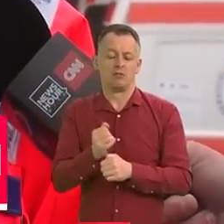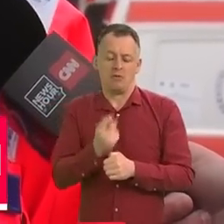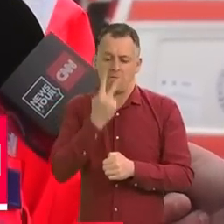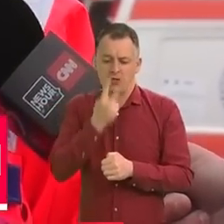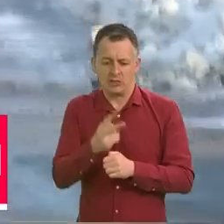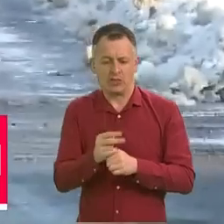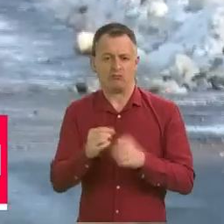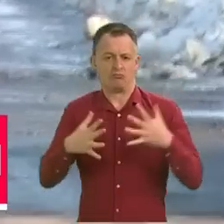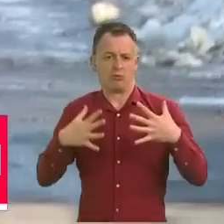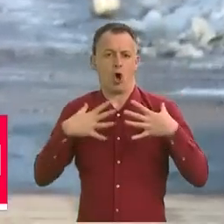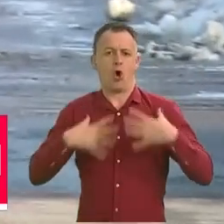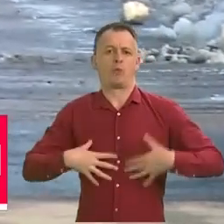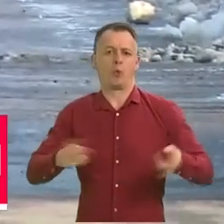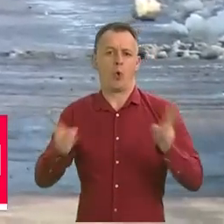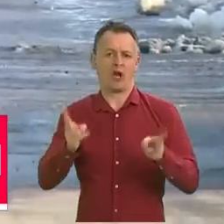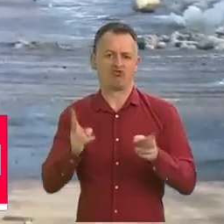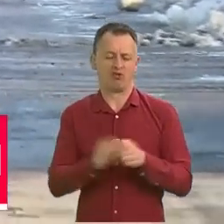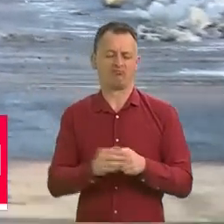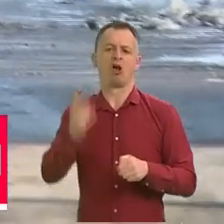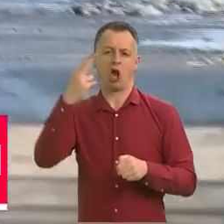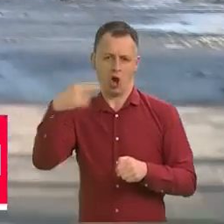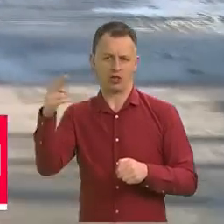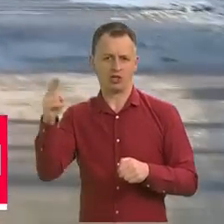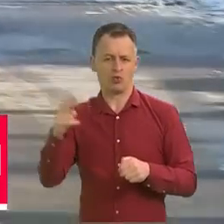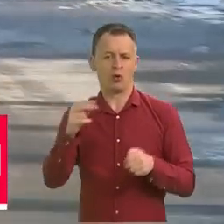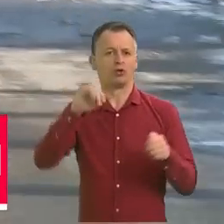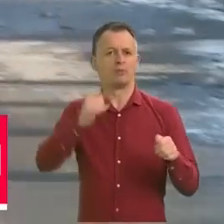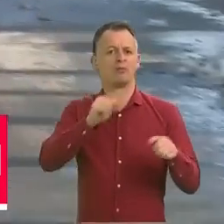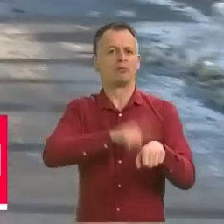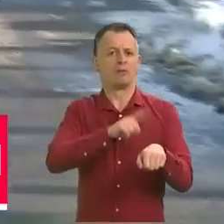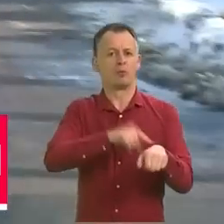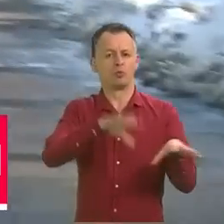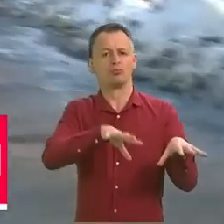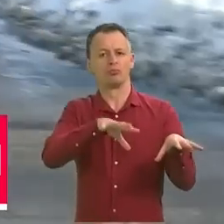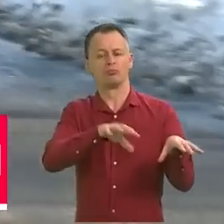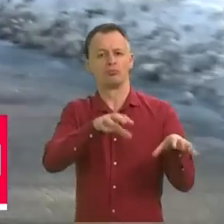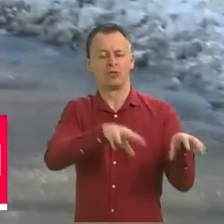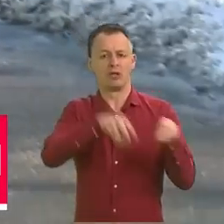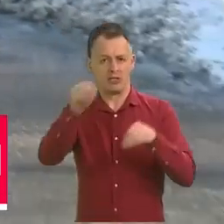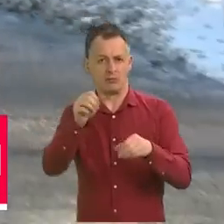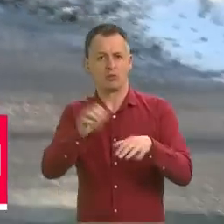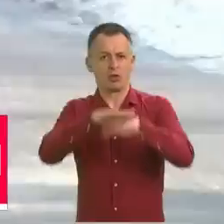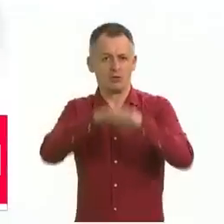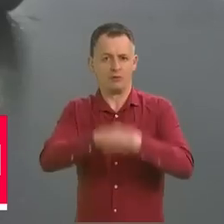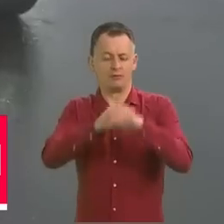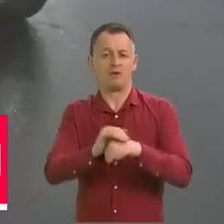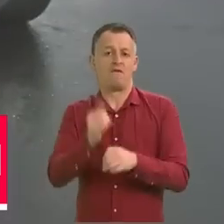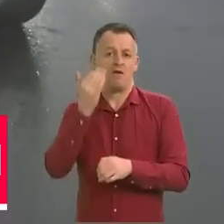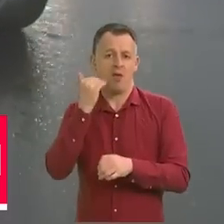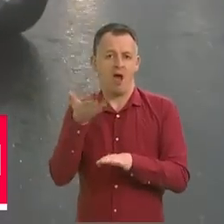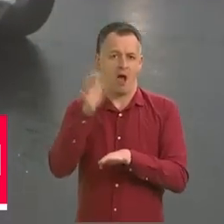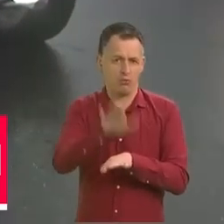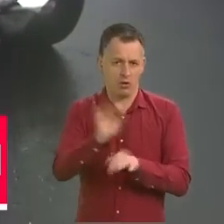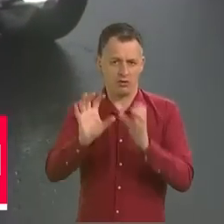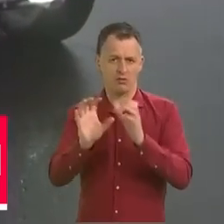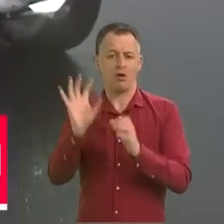prezentă, s-au continuat manevrele și pe timpul transportului. Femeia a murit însă în ambulanță în drum spre spital. Vremea rea a făcut